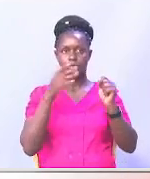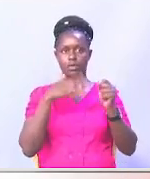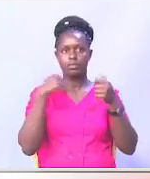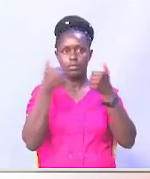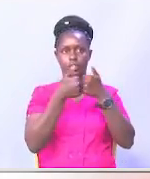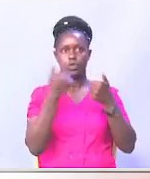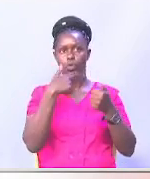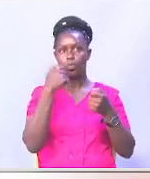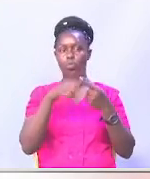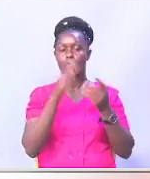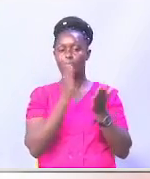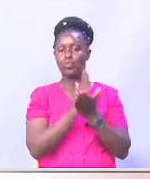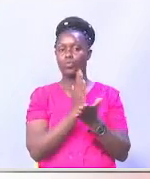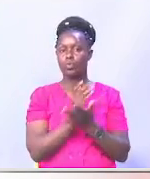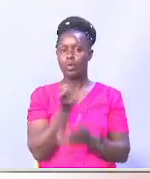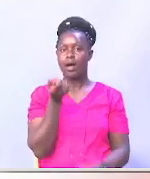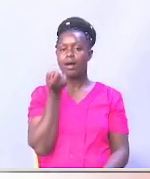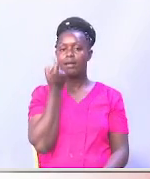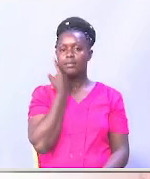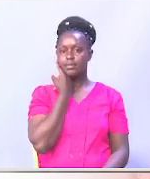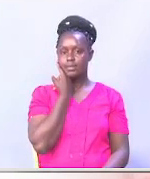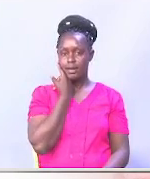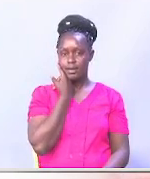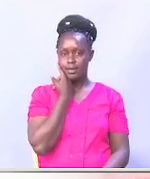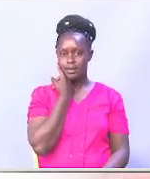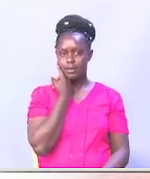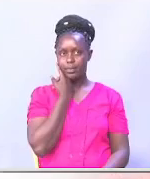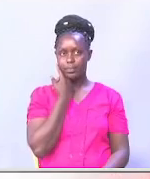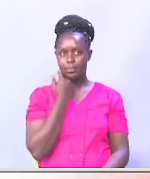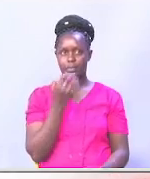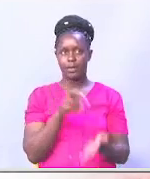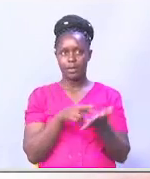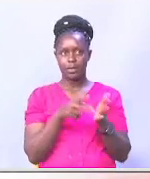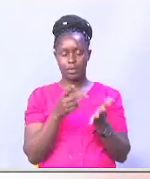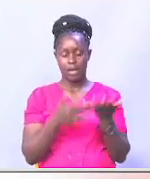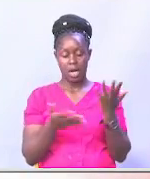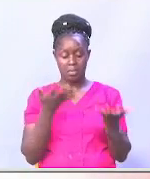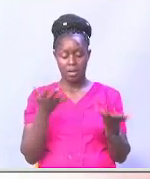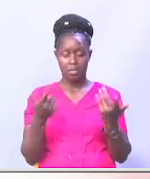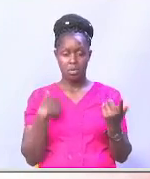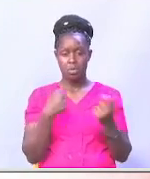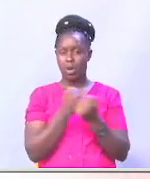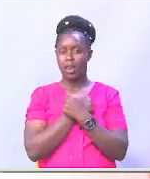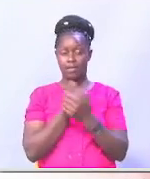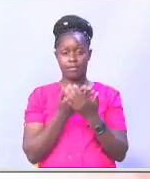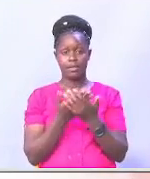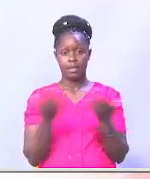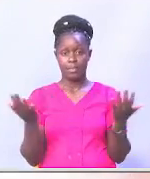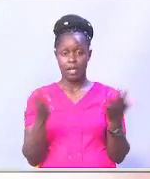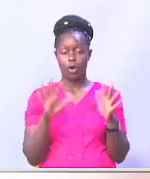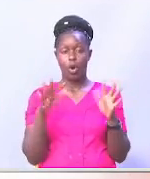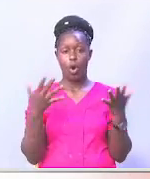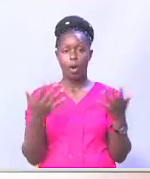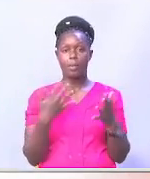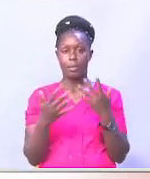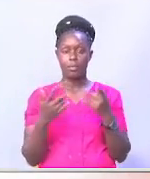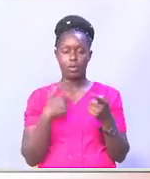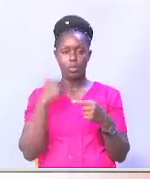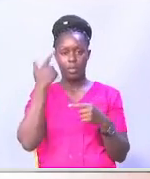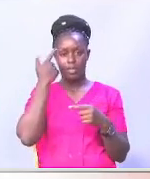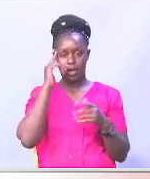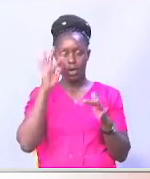Ambaye anaelewa, you know, unaweza kuwa unapenda kitu, ama unadhania,